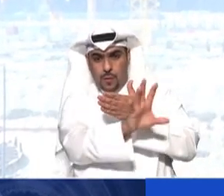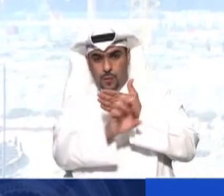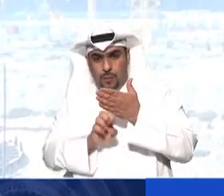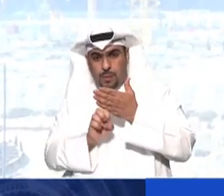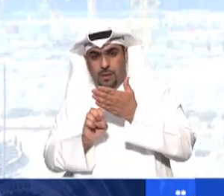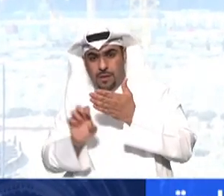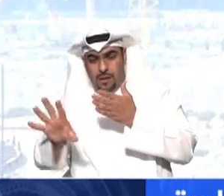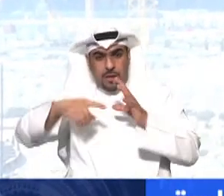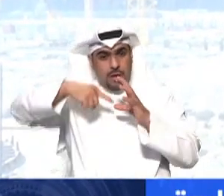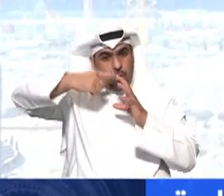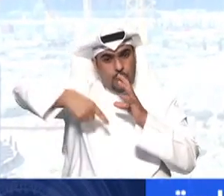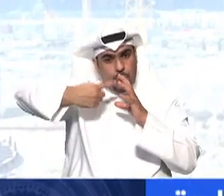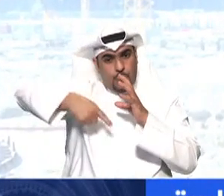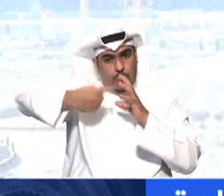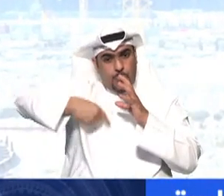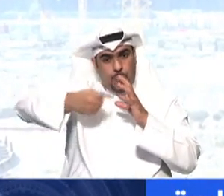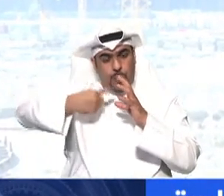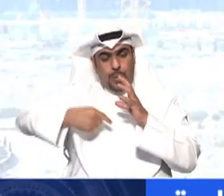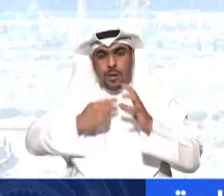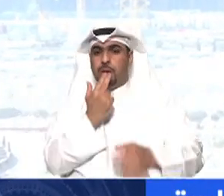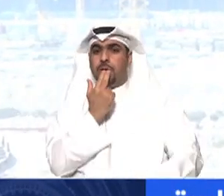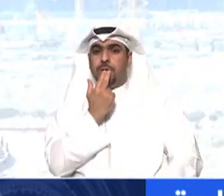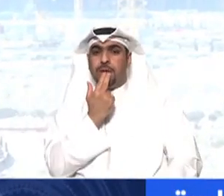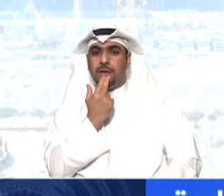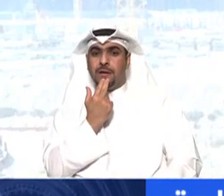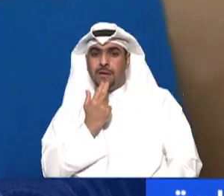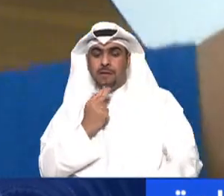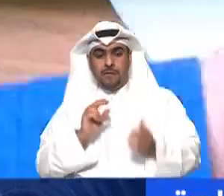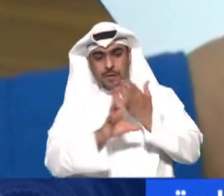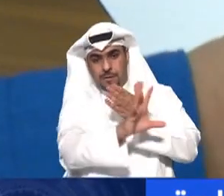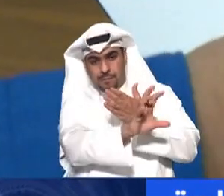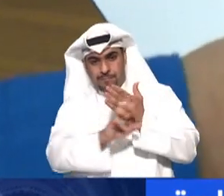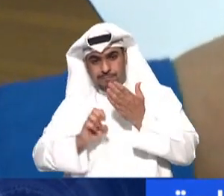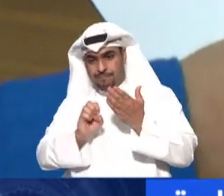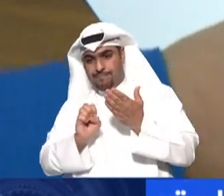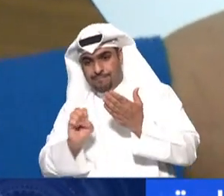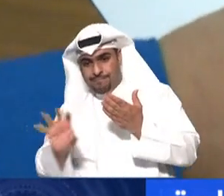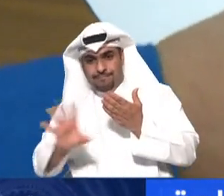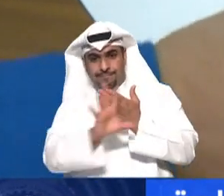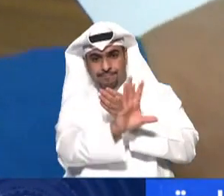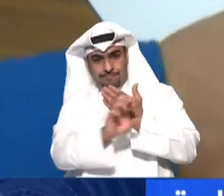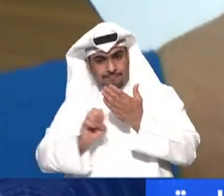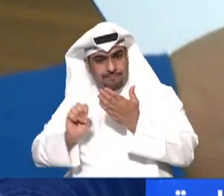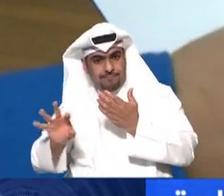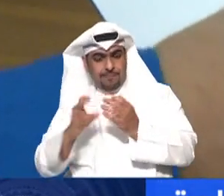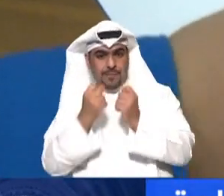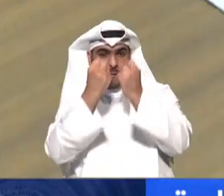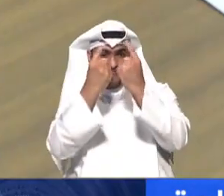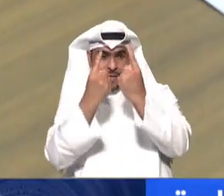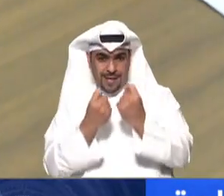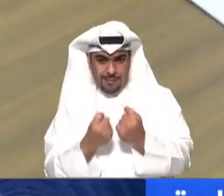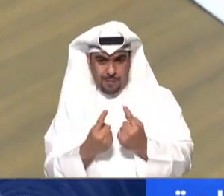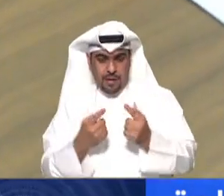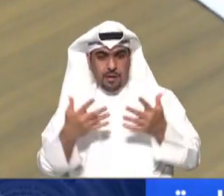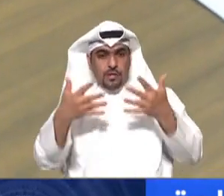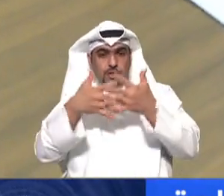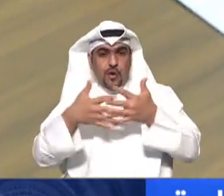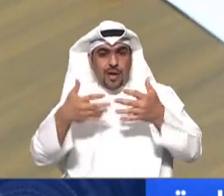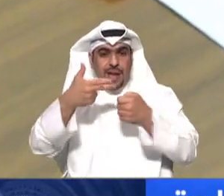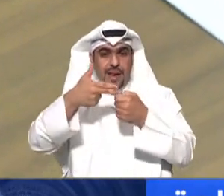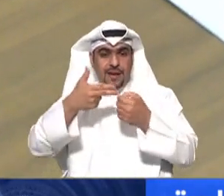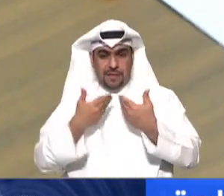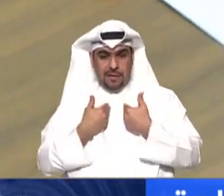استخدام في العمليات التصنيعية لنفط شركة نفط الكويت وعملياتها، وبالذات